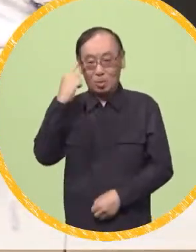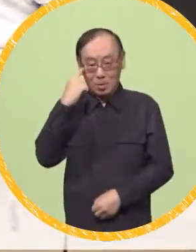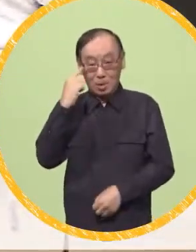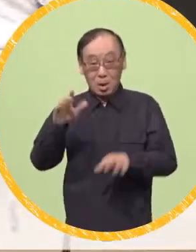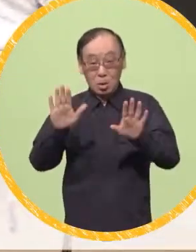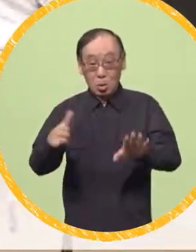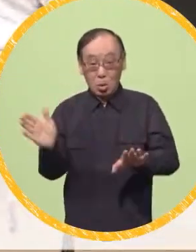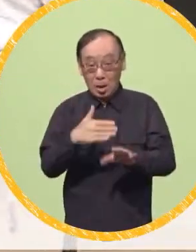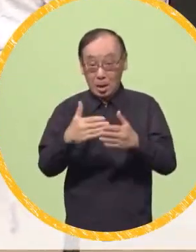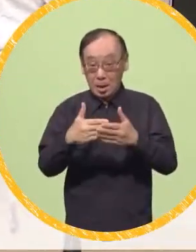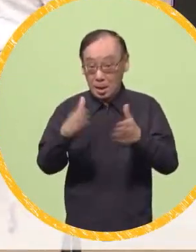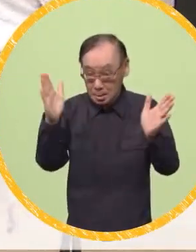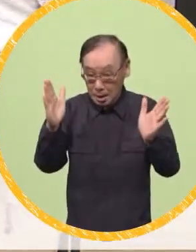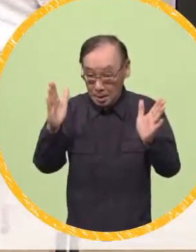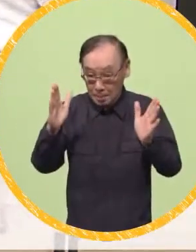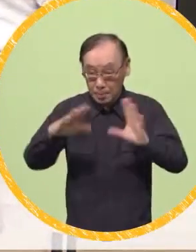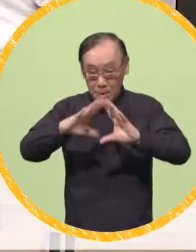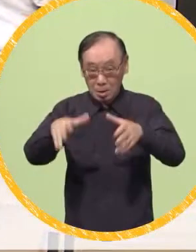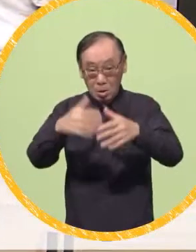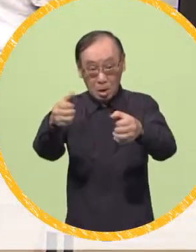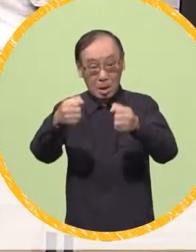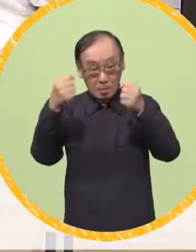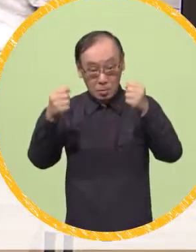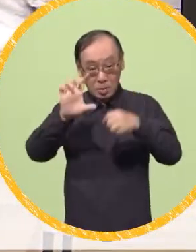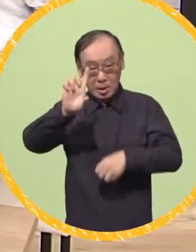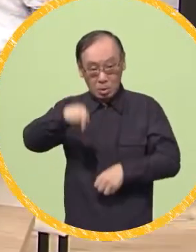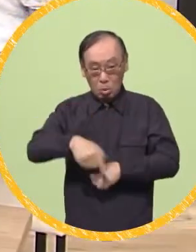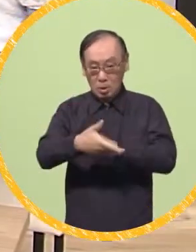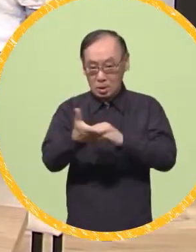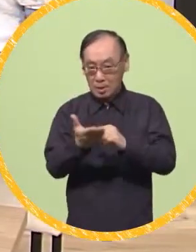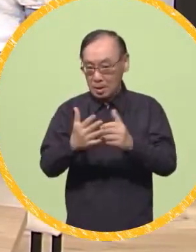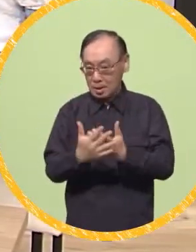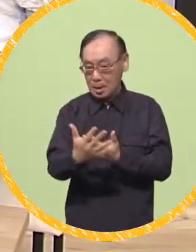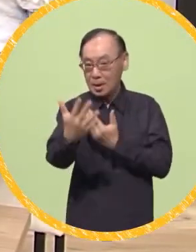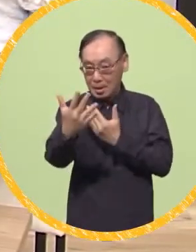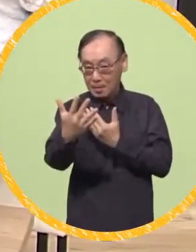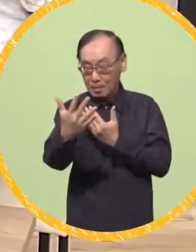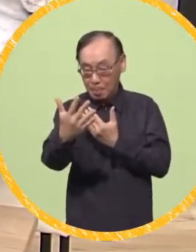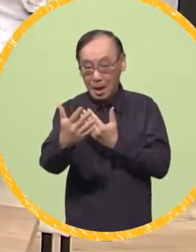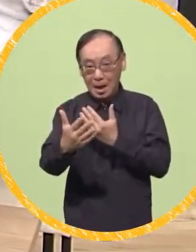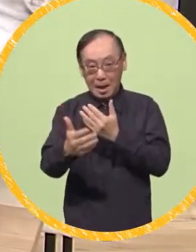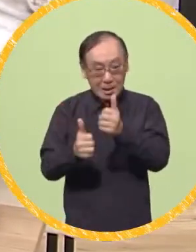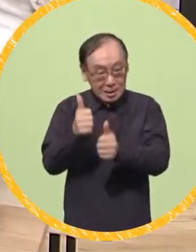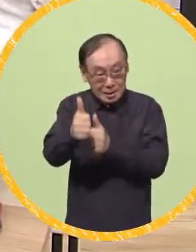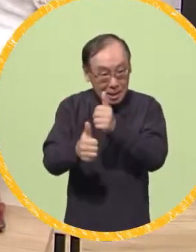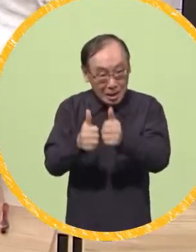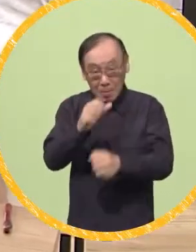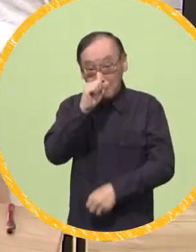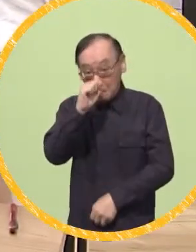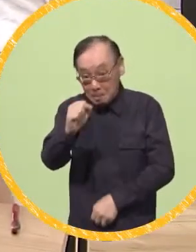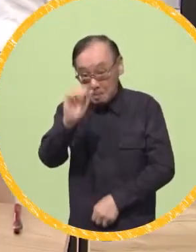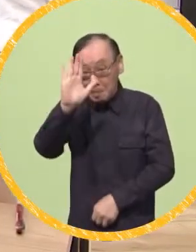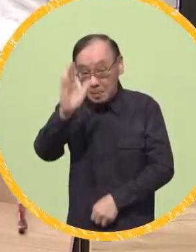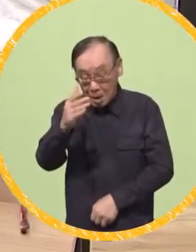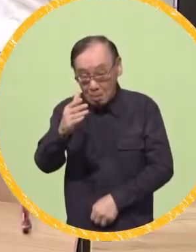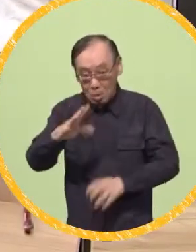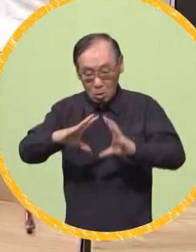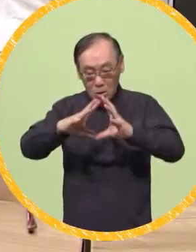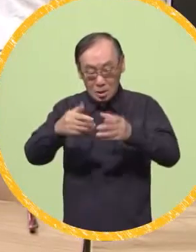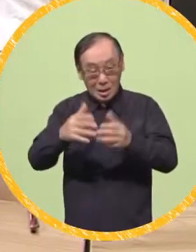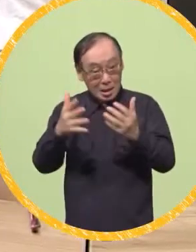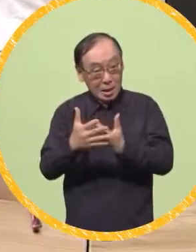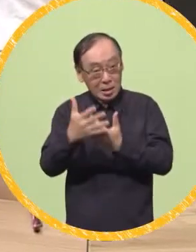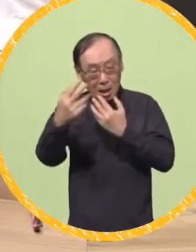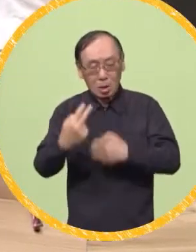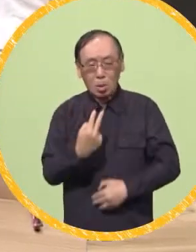セーリングワールドカップシリーズ江ノ島大家2019ということでもちろん試合も気になりますけれどもあの世界大会の雰囲気